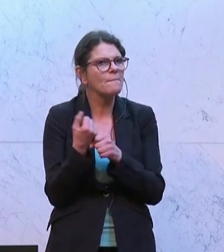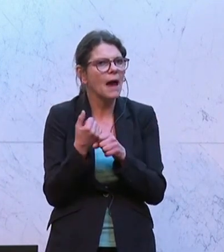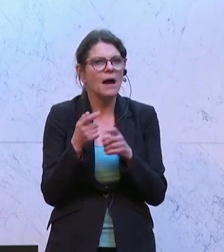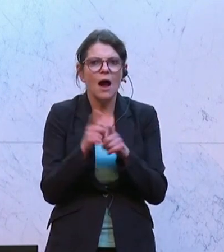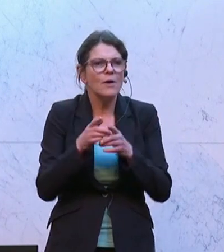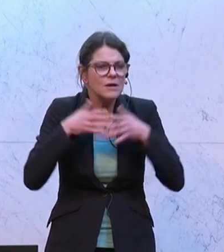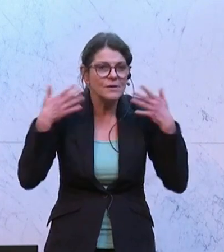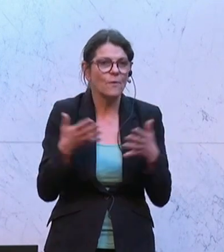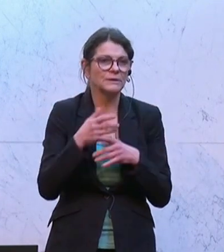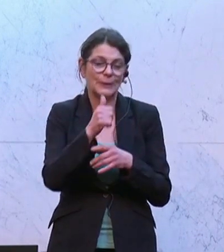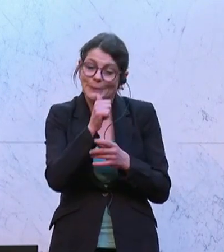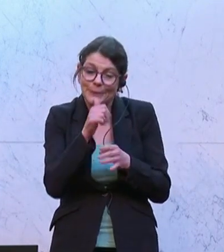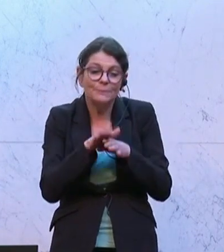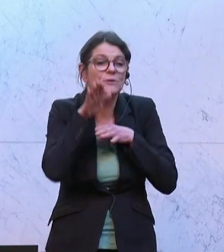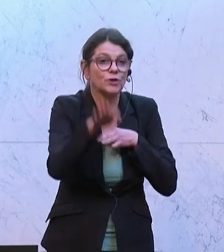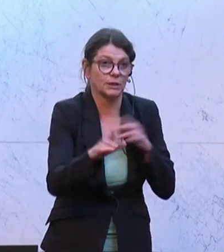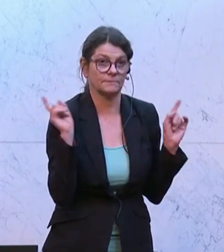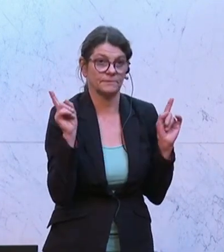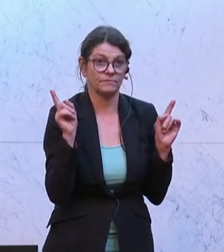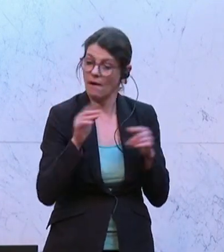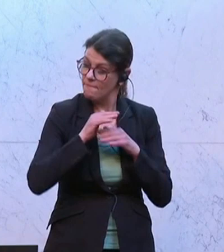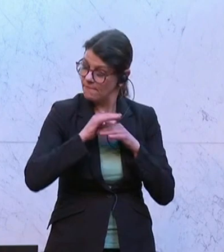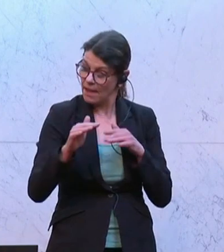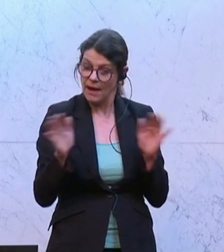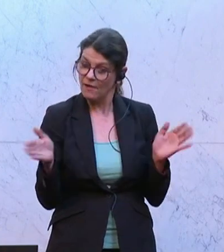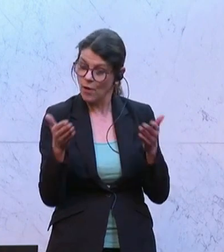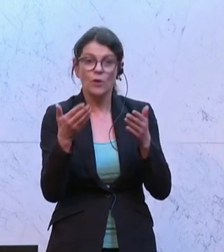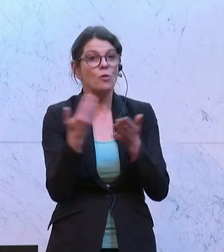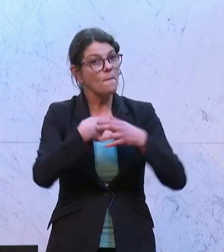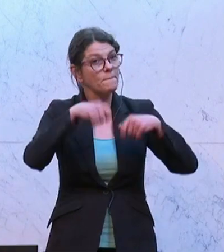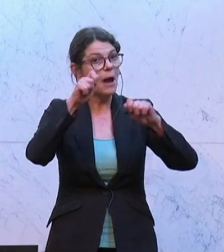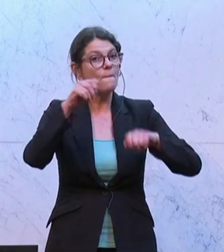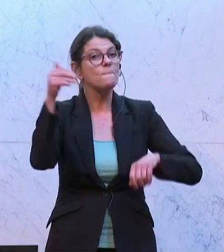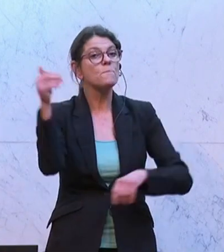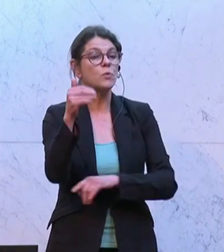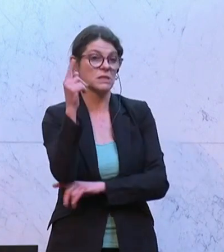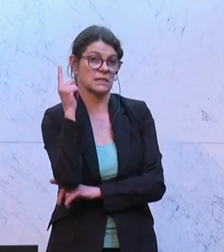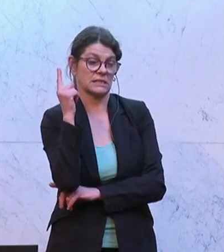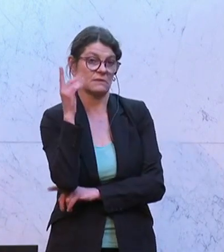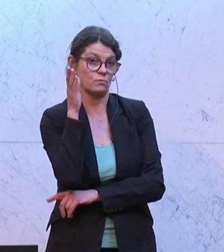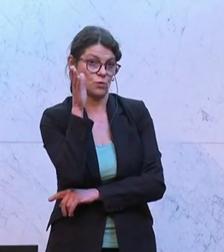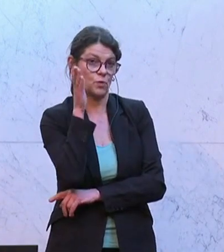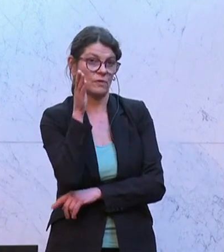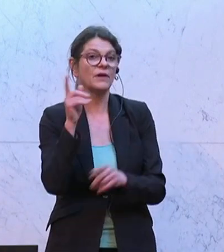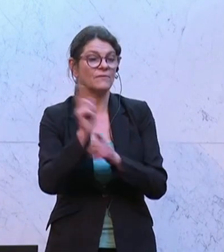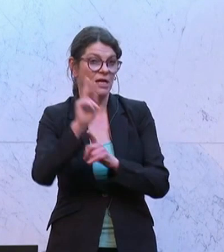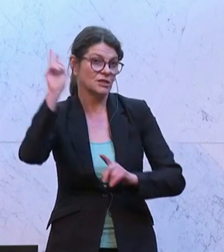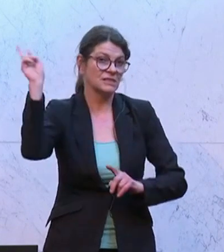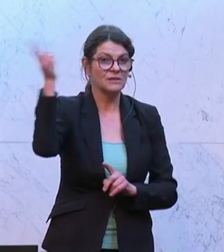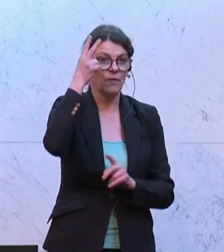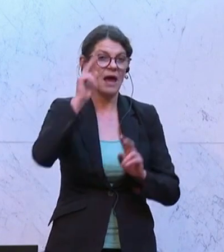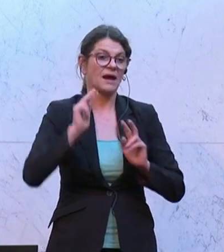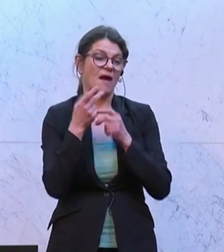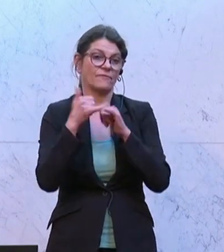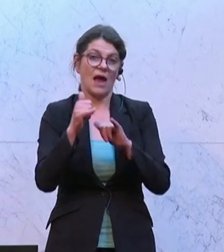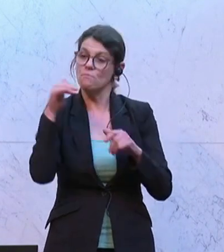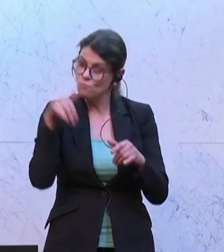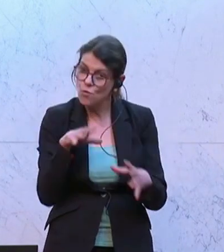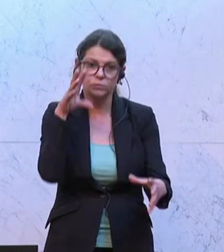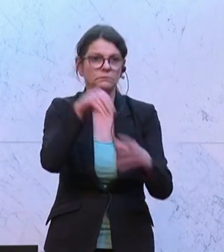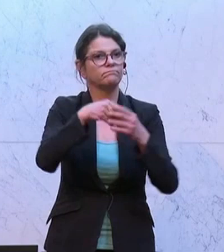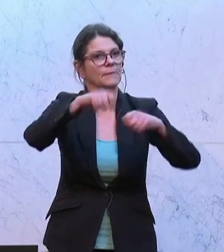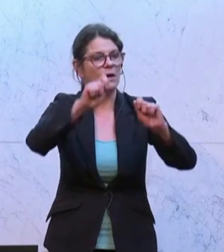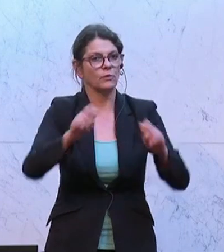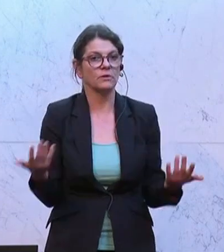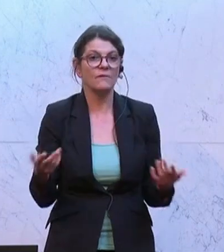riesigen grünen Schritt, denn auf allen geförderten Neubauten muss in Zukunft ein Sonnenkraftwerk errichtet werden. Weil die